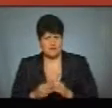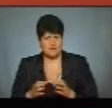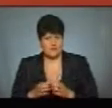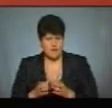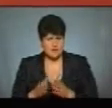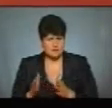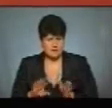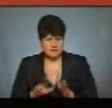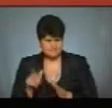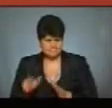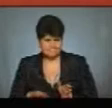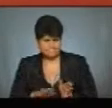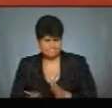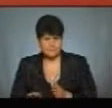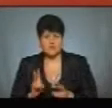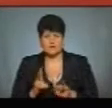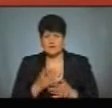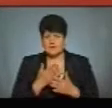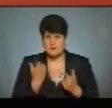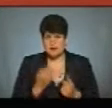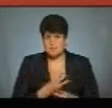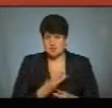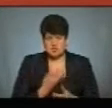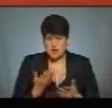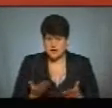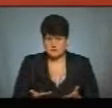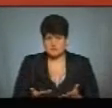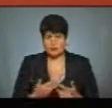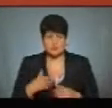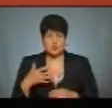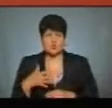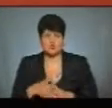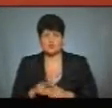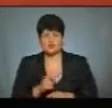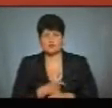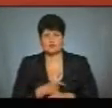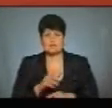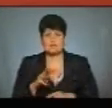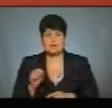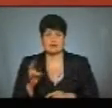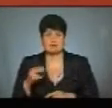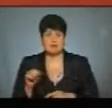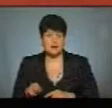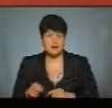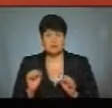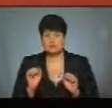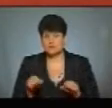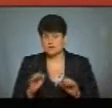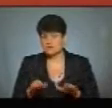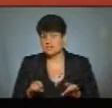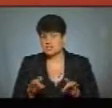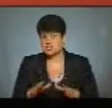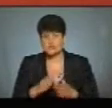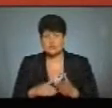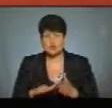партій, хтось там не буде мати зовсім бажання, тому що, відповідно, ми розуміємо, що депутатський мандат вже неможливо, якщо буде